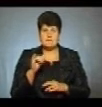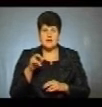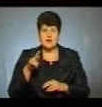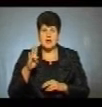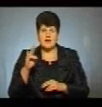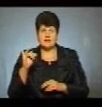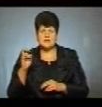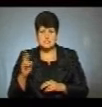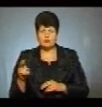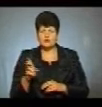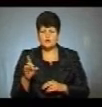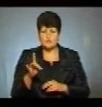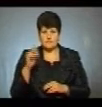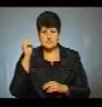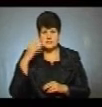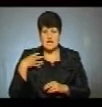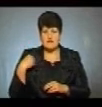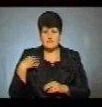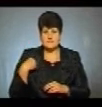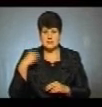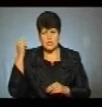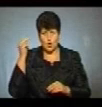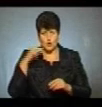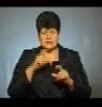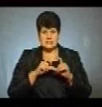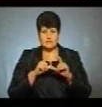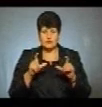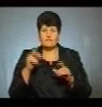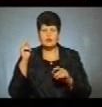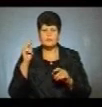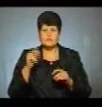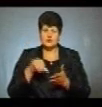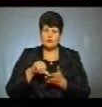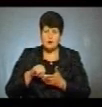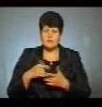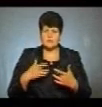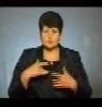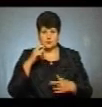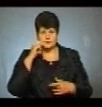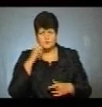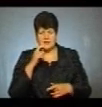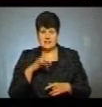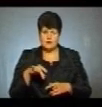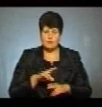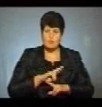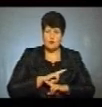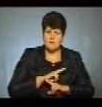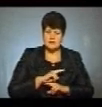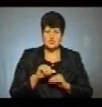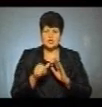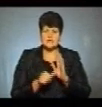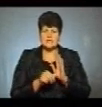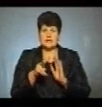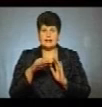Бучицького району. Навчалася у Львівській консерваторії. Виступала в театрах України та Європи. Померла оперна співачка